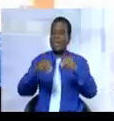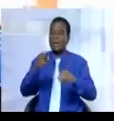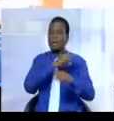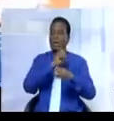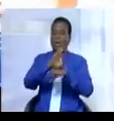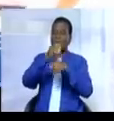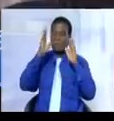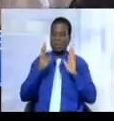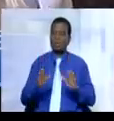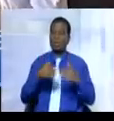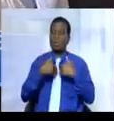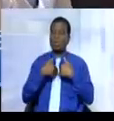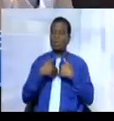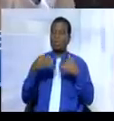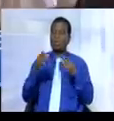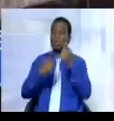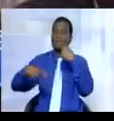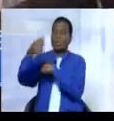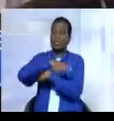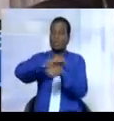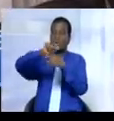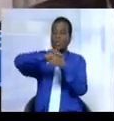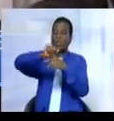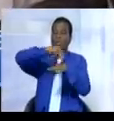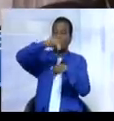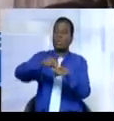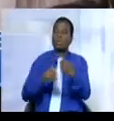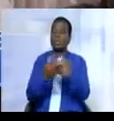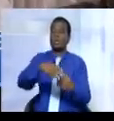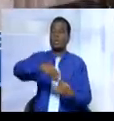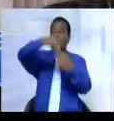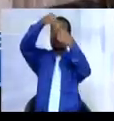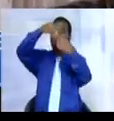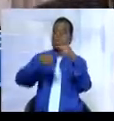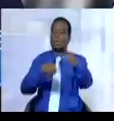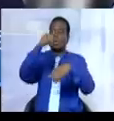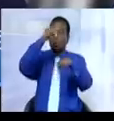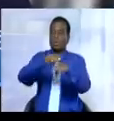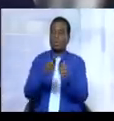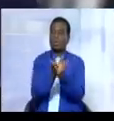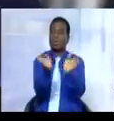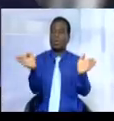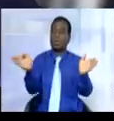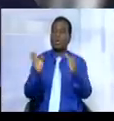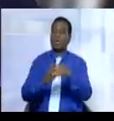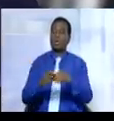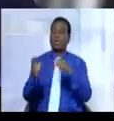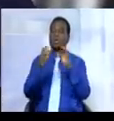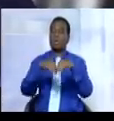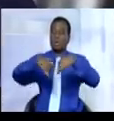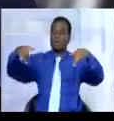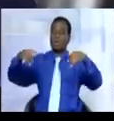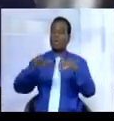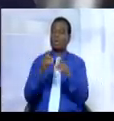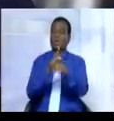du Kabadougou ont eu une journée de formation par les experts de la Direction générale de la décentralisation et